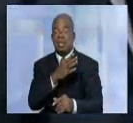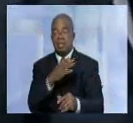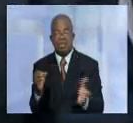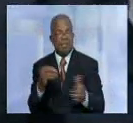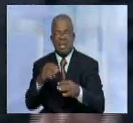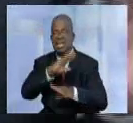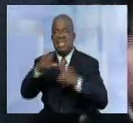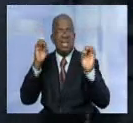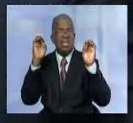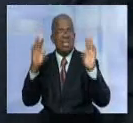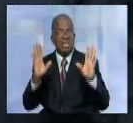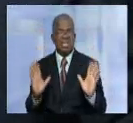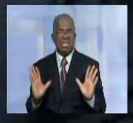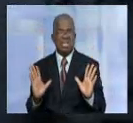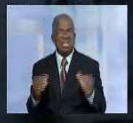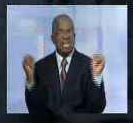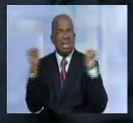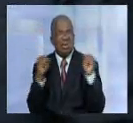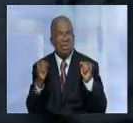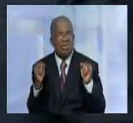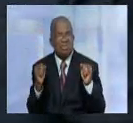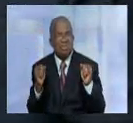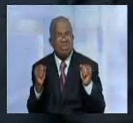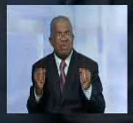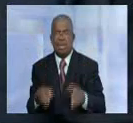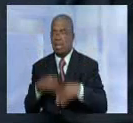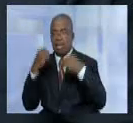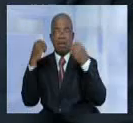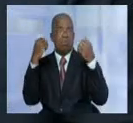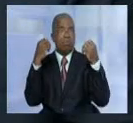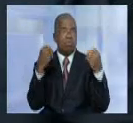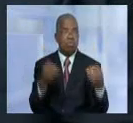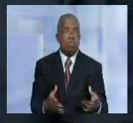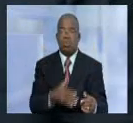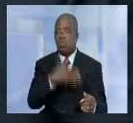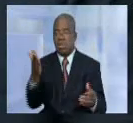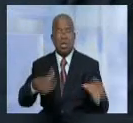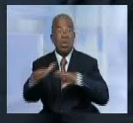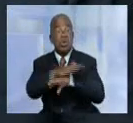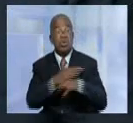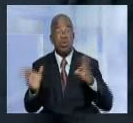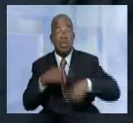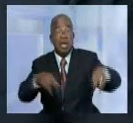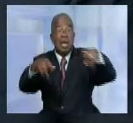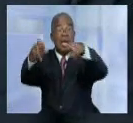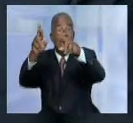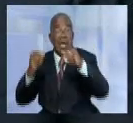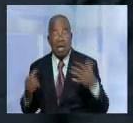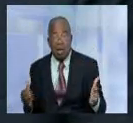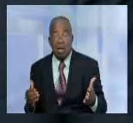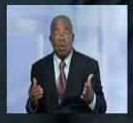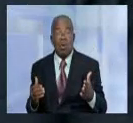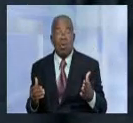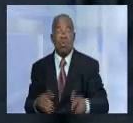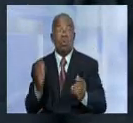dangereuses. Il n'y a pas que le froid. Il y a aussi le verglas et les risques de dérapage sur nos routes. Cela rend la circulation très